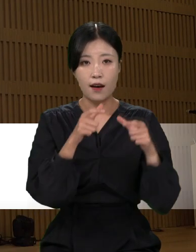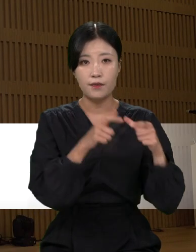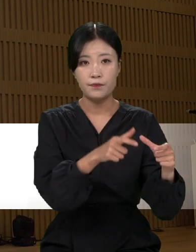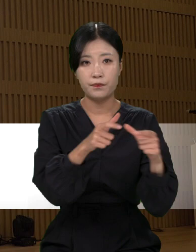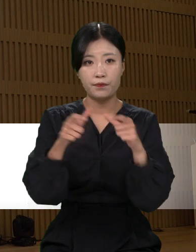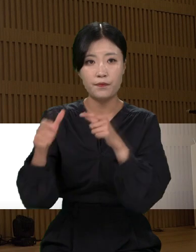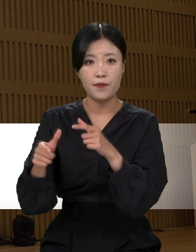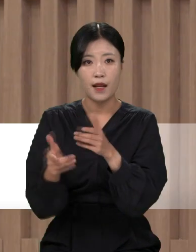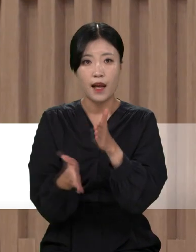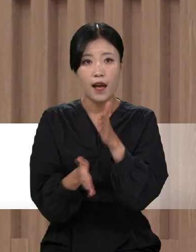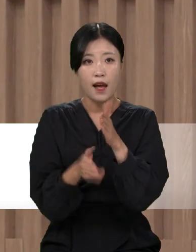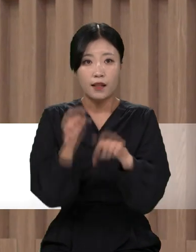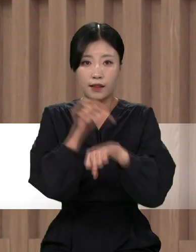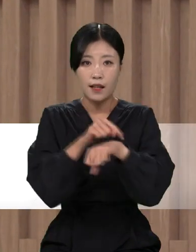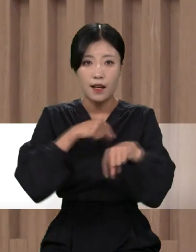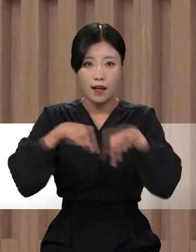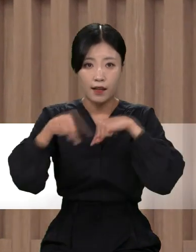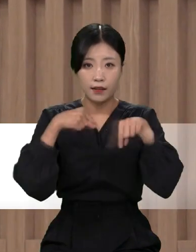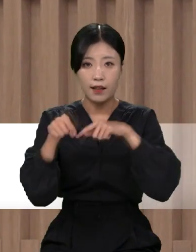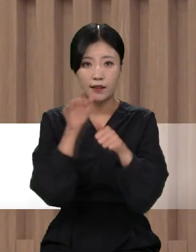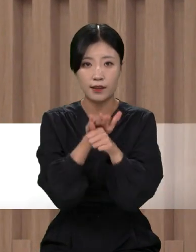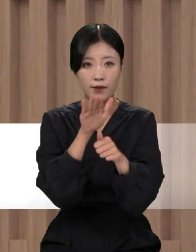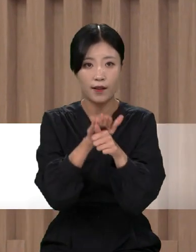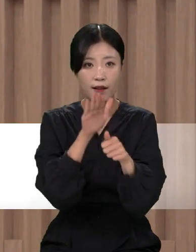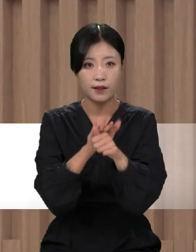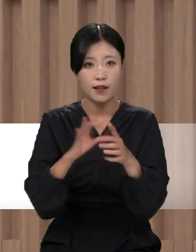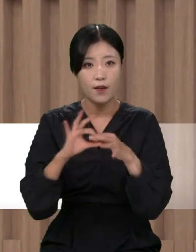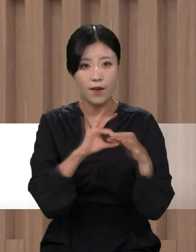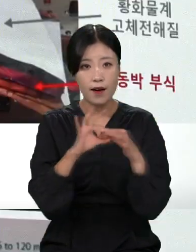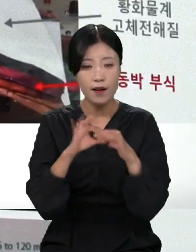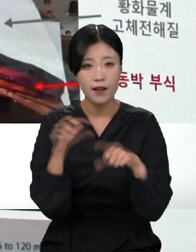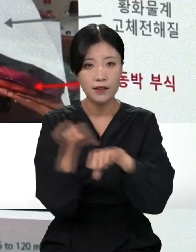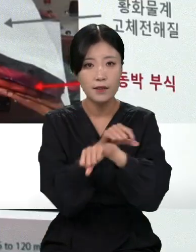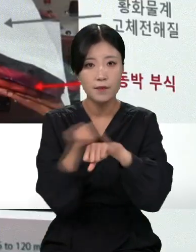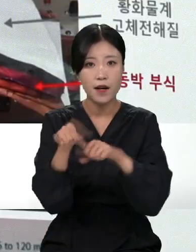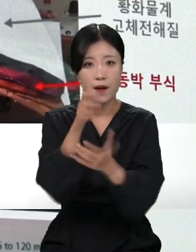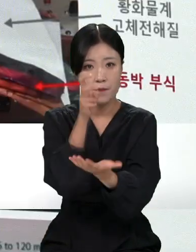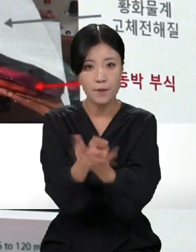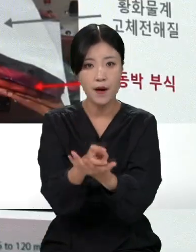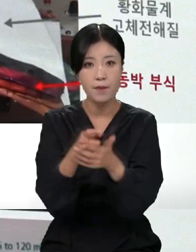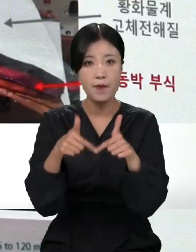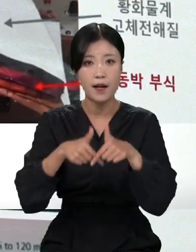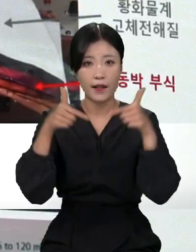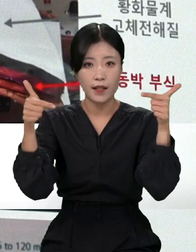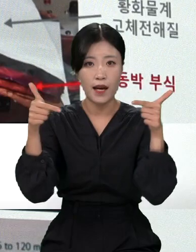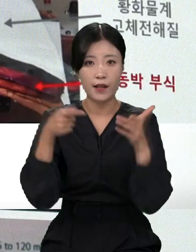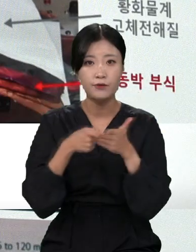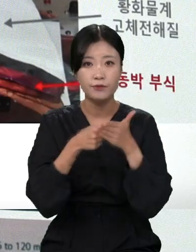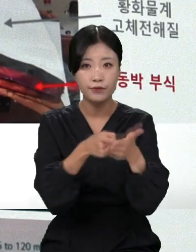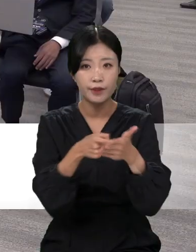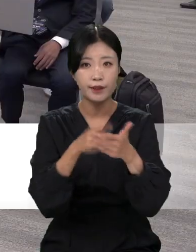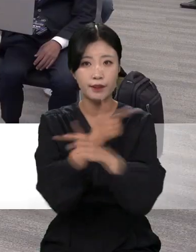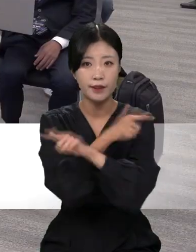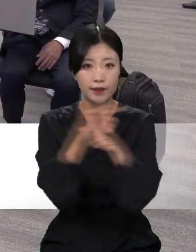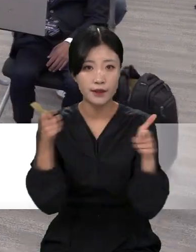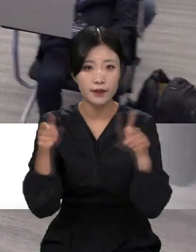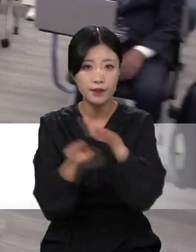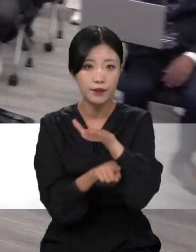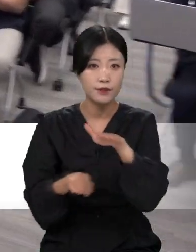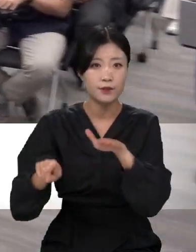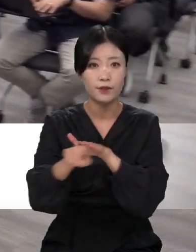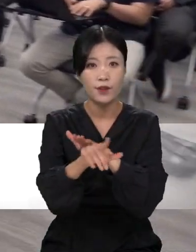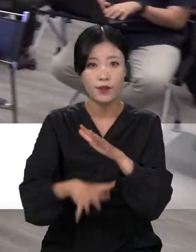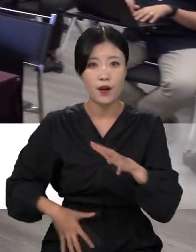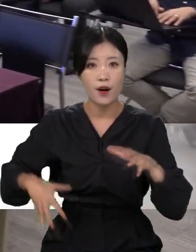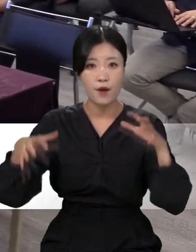한편 해오름 동맹 벤처 창업 기업 혁신 포럼은 권역별 행재정적 지원은 물론 실증 규제